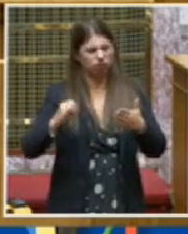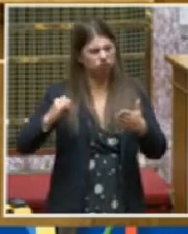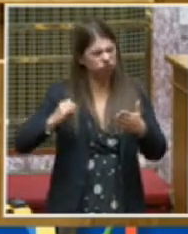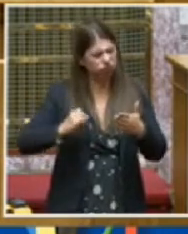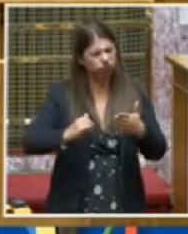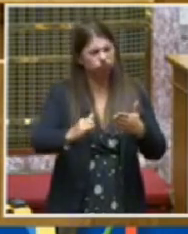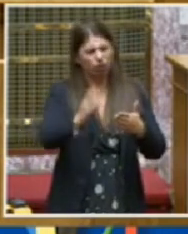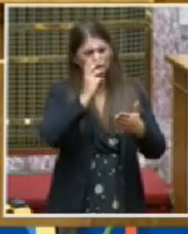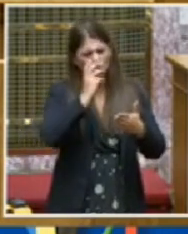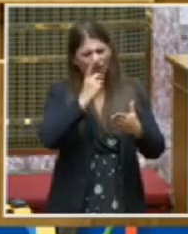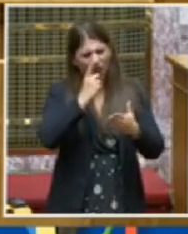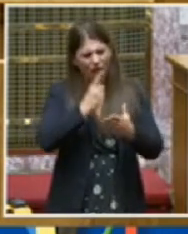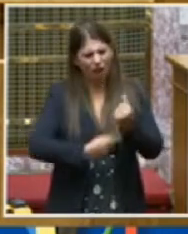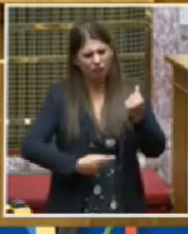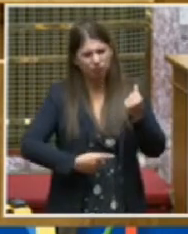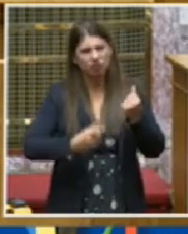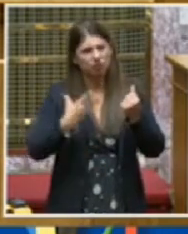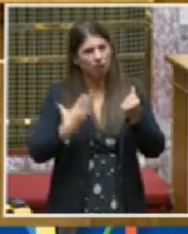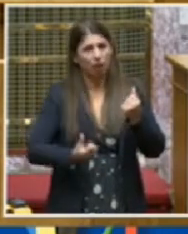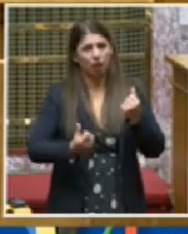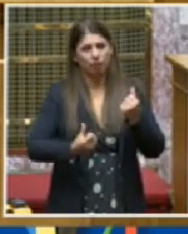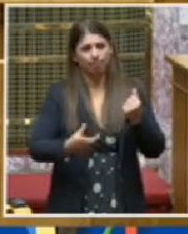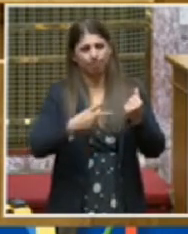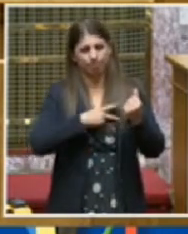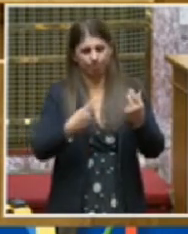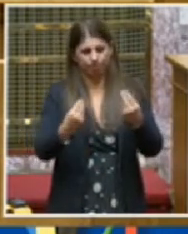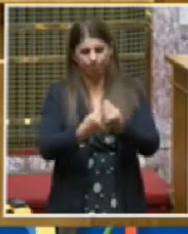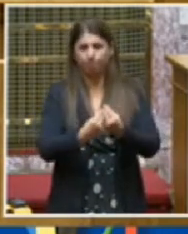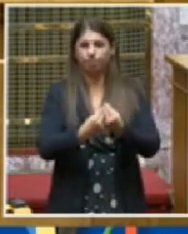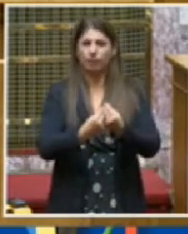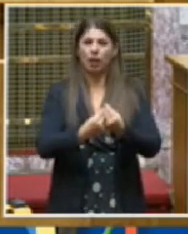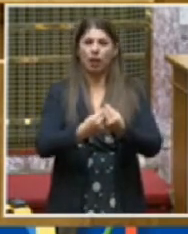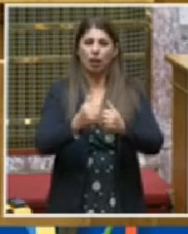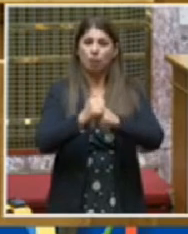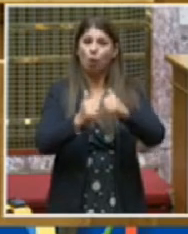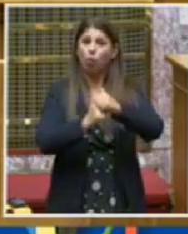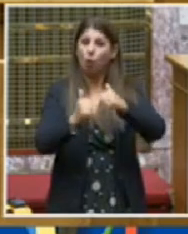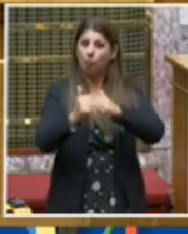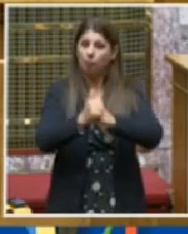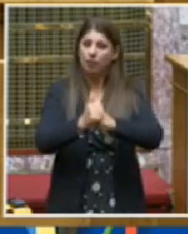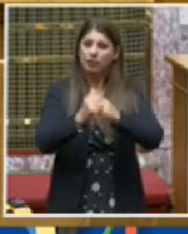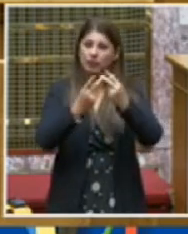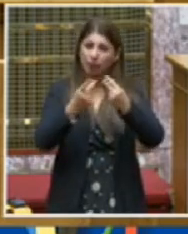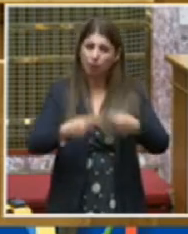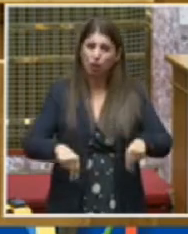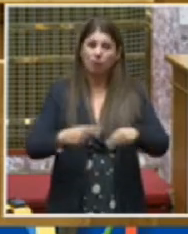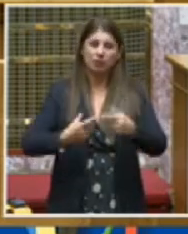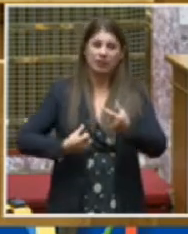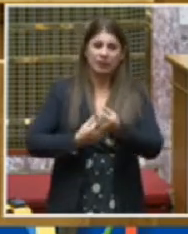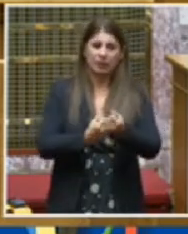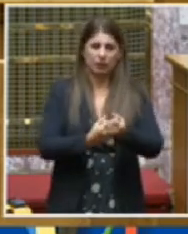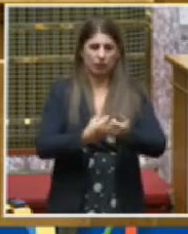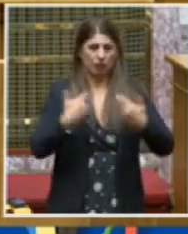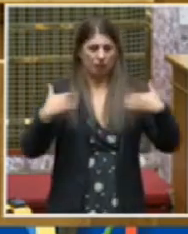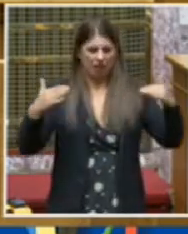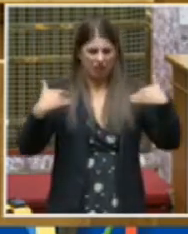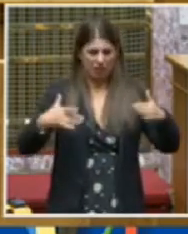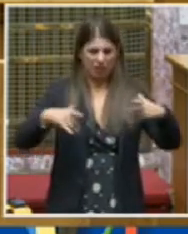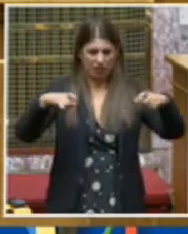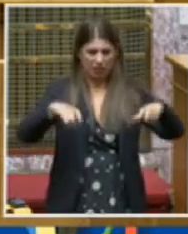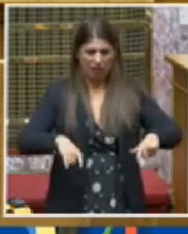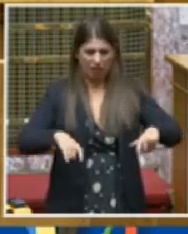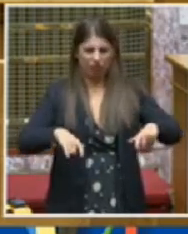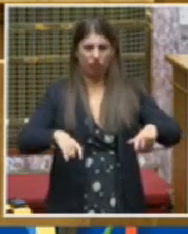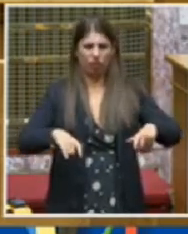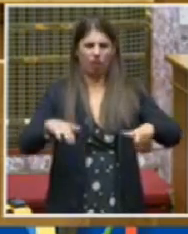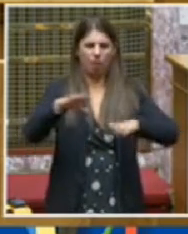ελλείμματα σε κατάλληλες υποδομές και αποτελεσματική στήριξη από την πολιτεία. Τα γυμναστήρια, τα στάδια, οι